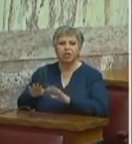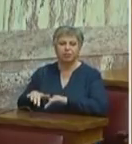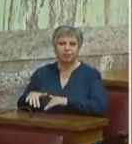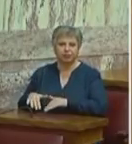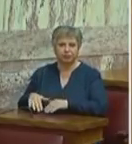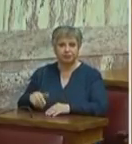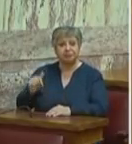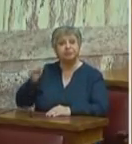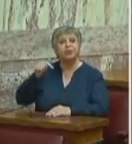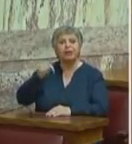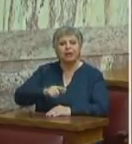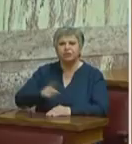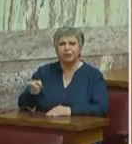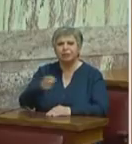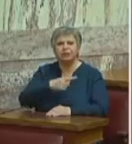από την ψηφοφορία